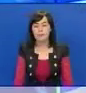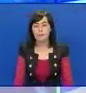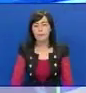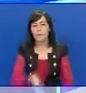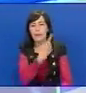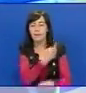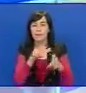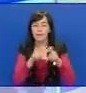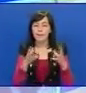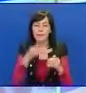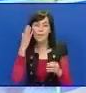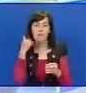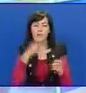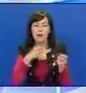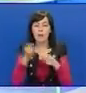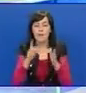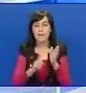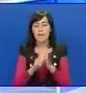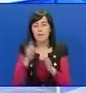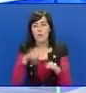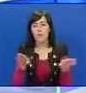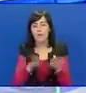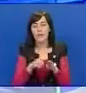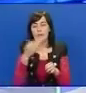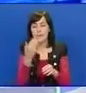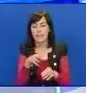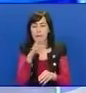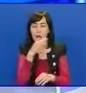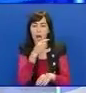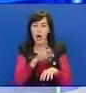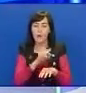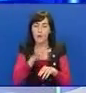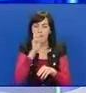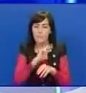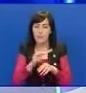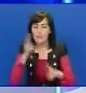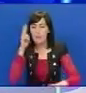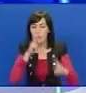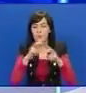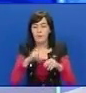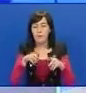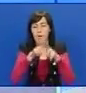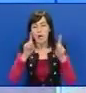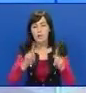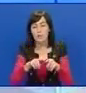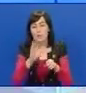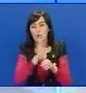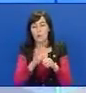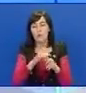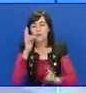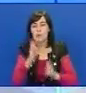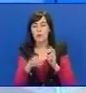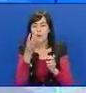Медтехникада тағда жеңілдіктер акциясы басталды. Оның аясында сіз дертіңізге дауа, ауруыңызға шипа, дартатын жабдықты өндіруші зауыттың